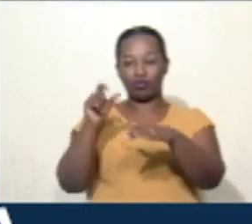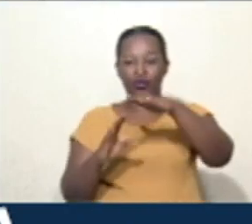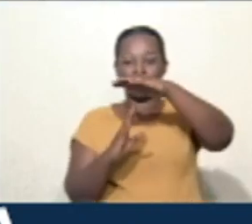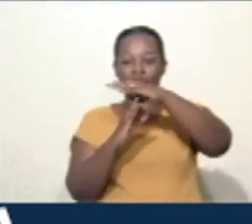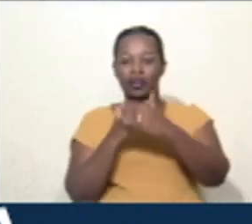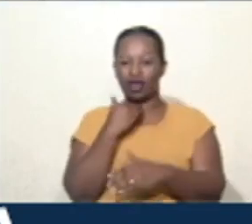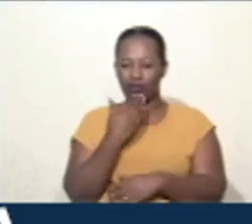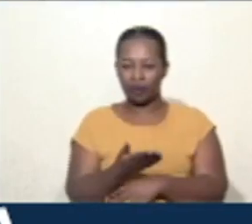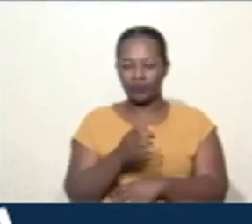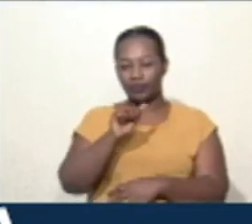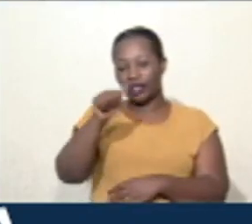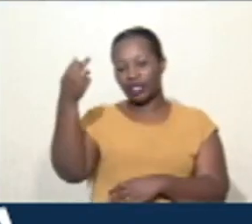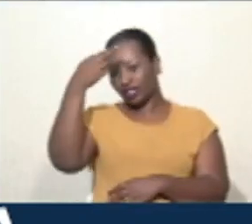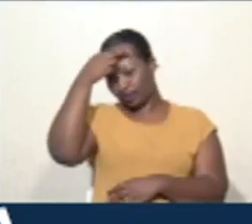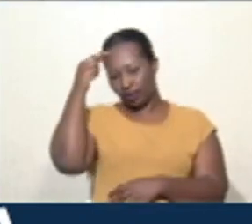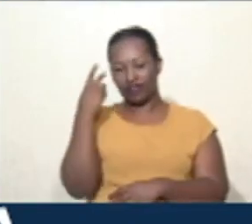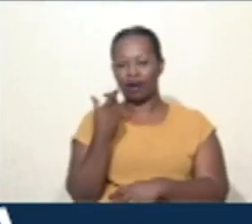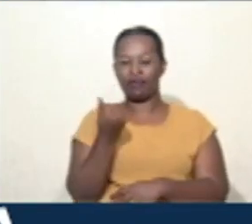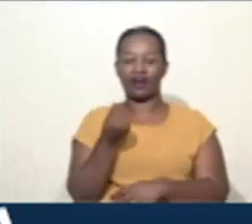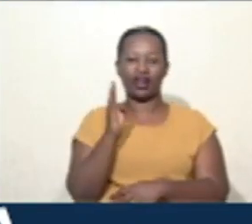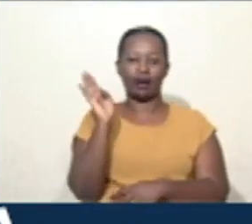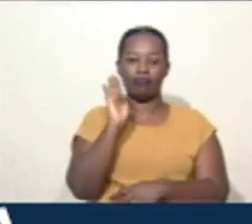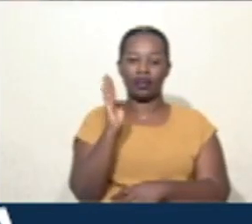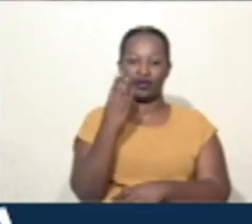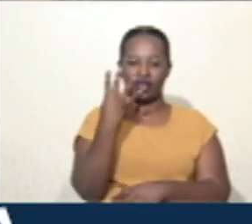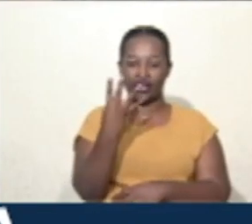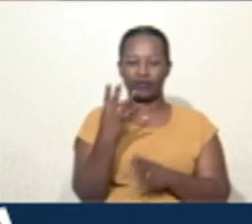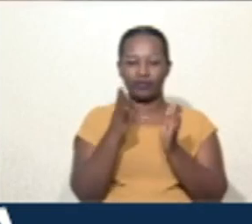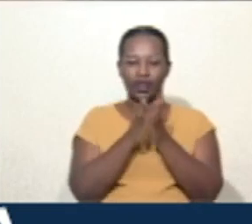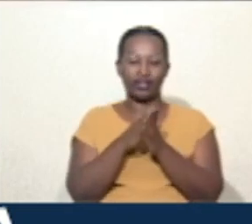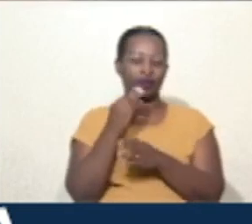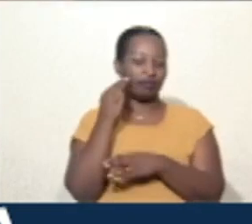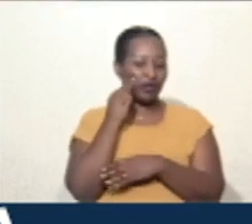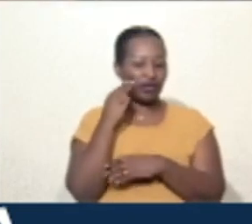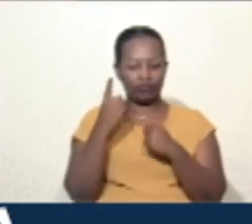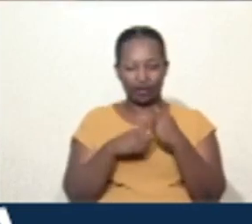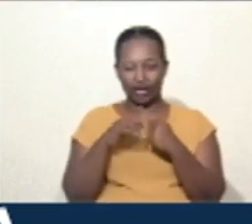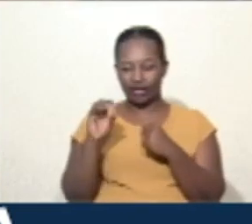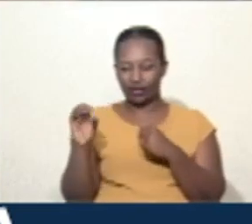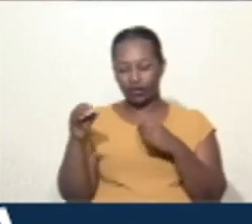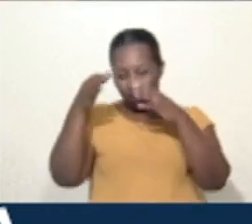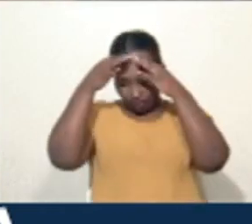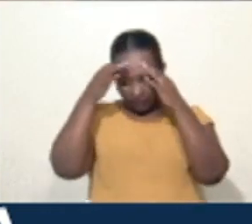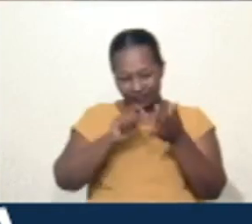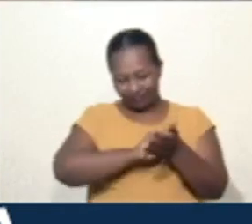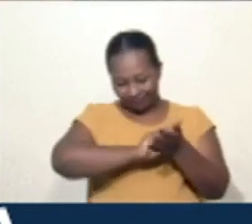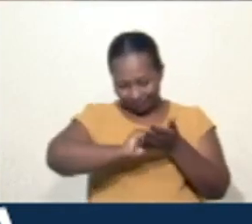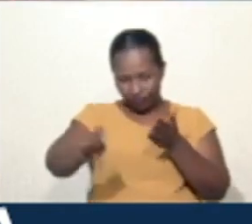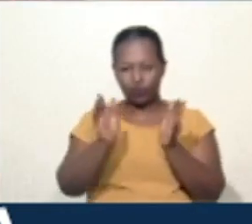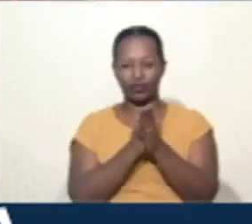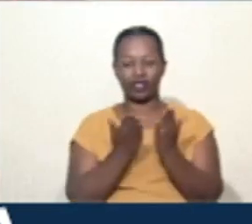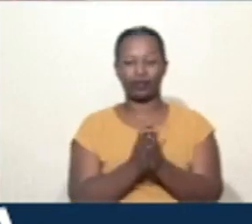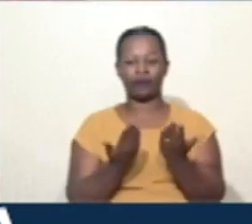ndetse n'izindi mpamvu ku buryo amafaranga asaga miliyari enye na miliyoni 600 hafashwe gahunda yo kuyasiba mu bitabo